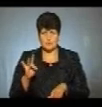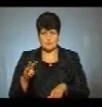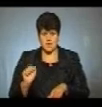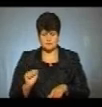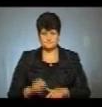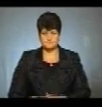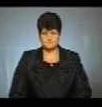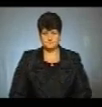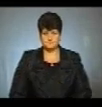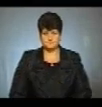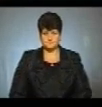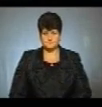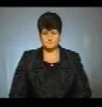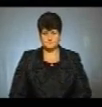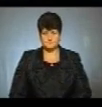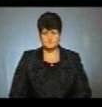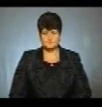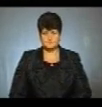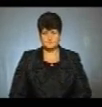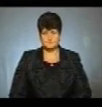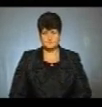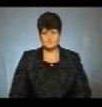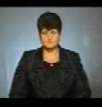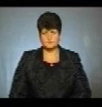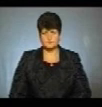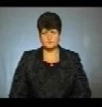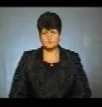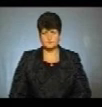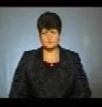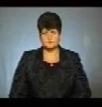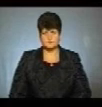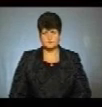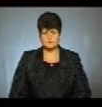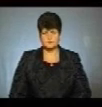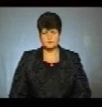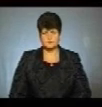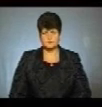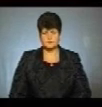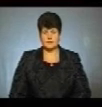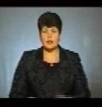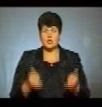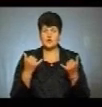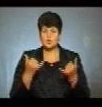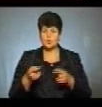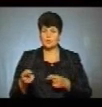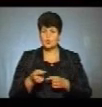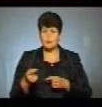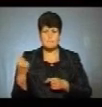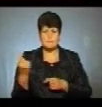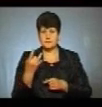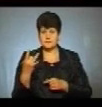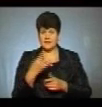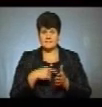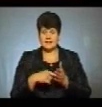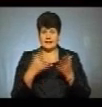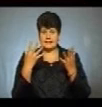Марія Котенко, Андрій Прокопів. Новини на Суспільному. Тернопільщина. Сьогодні в Тернополі вперше